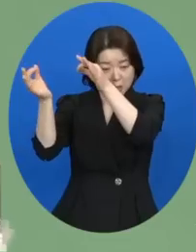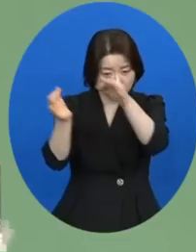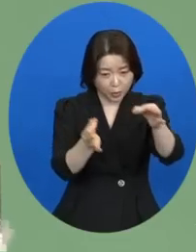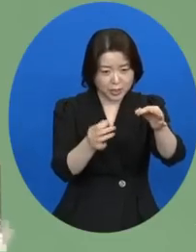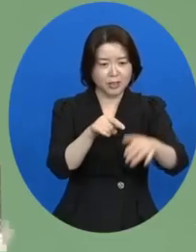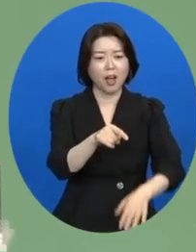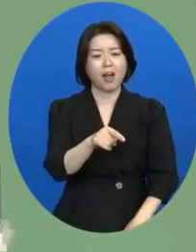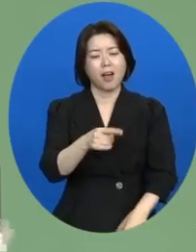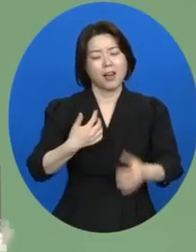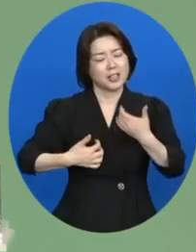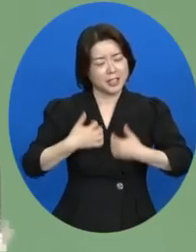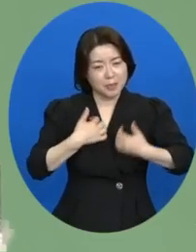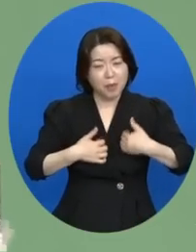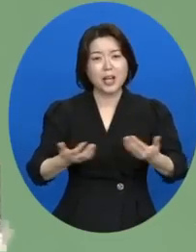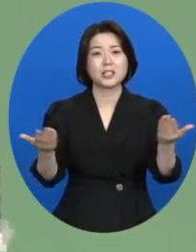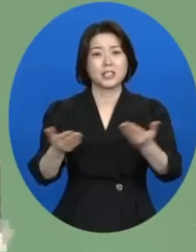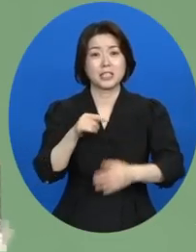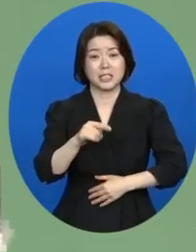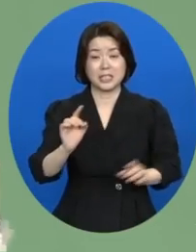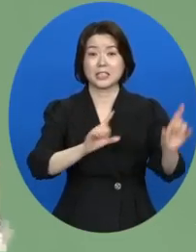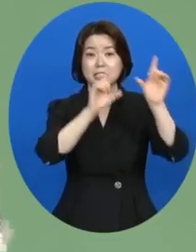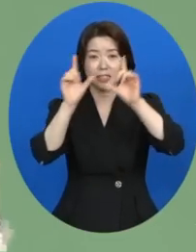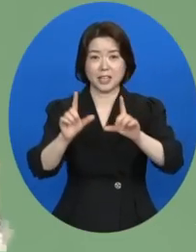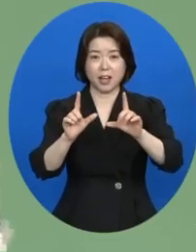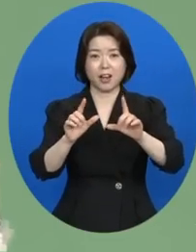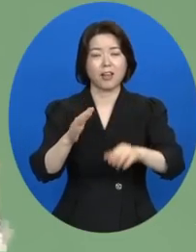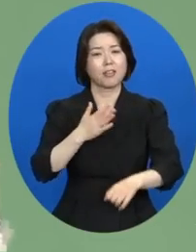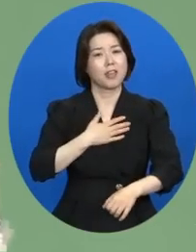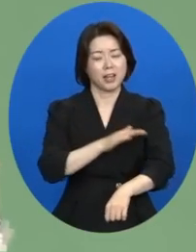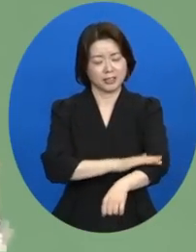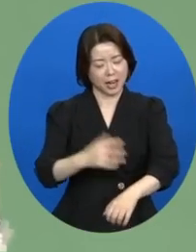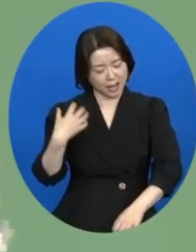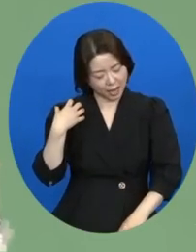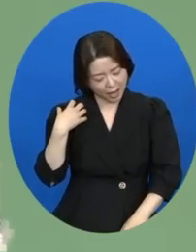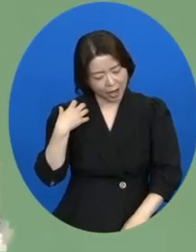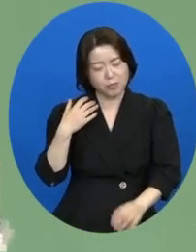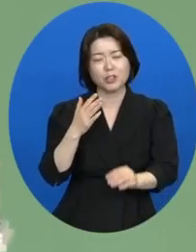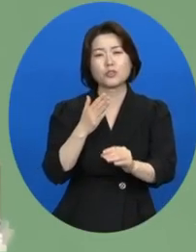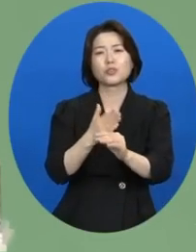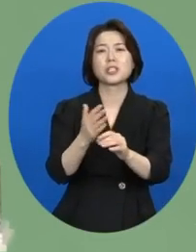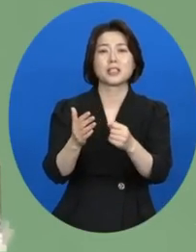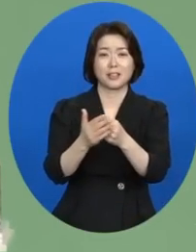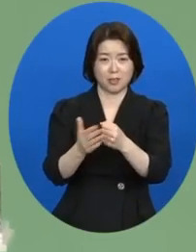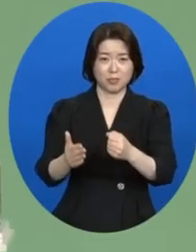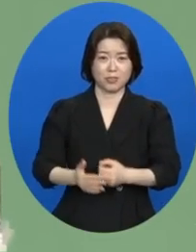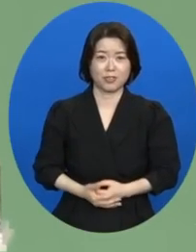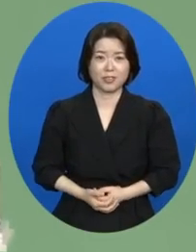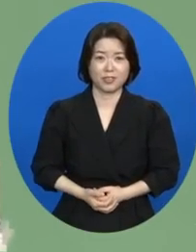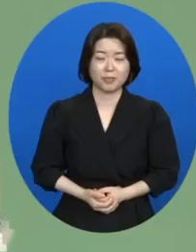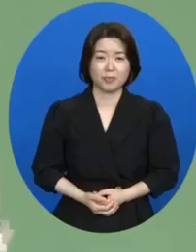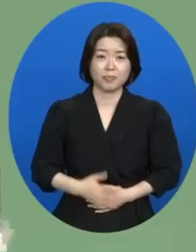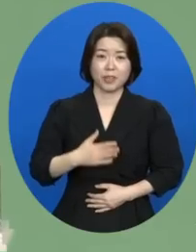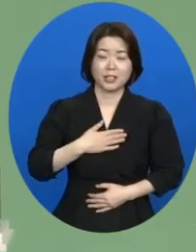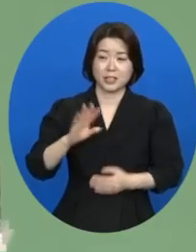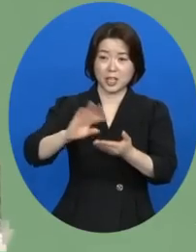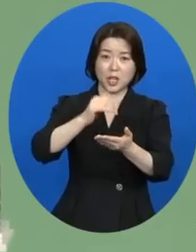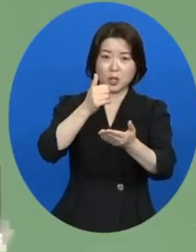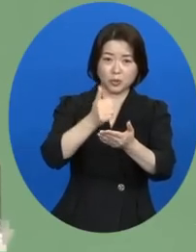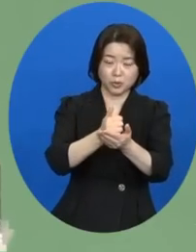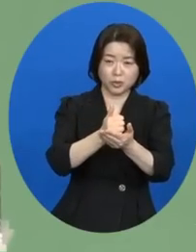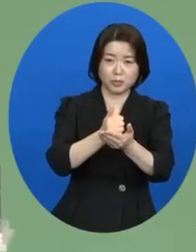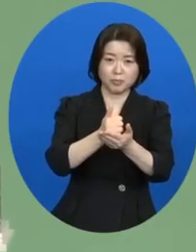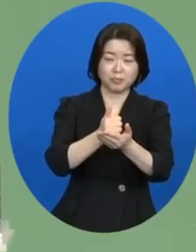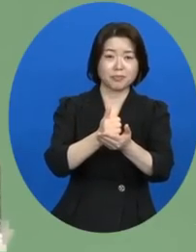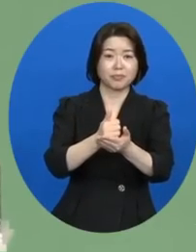아주 기뻐하시는 삶을 감당하고 있기 때문입니다. 제가 그리스도를 따르는